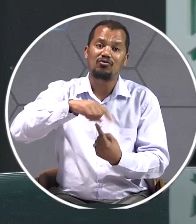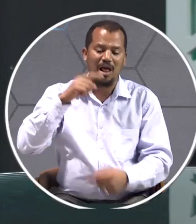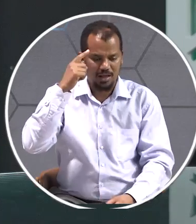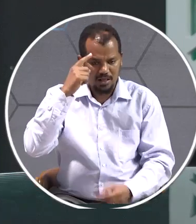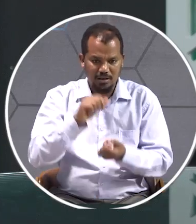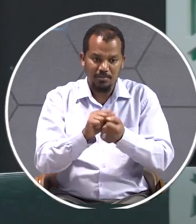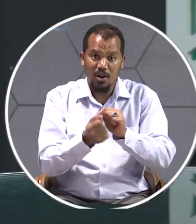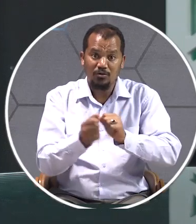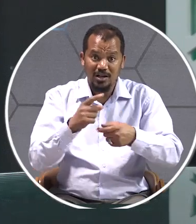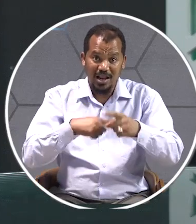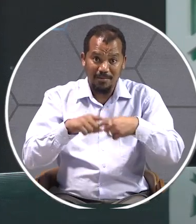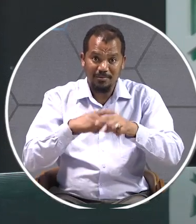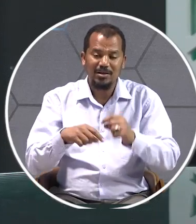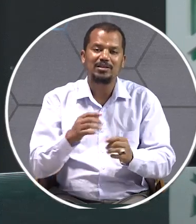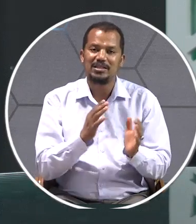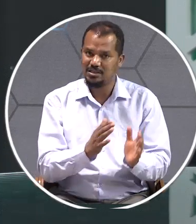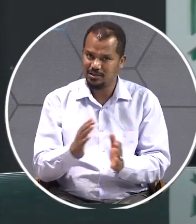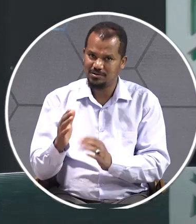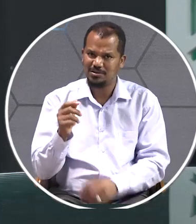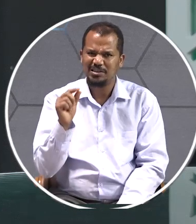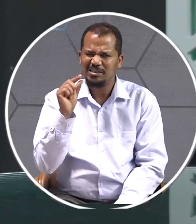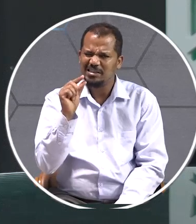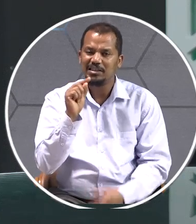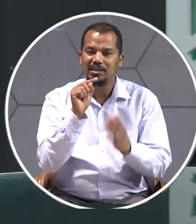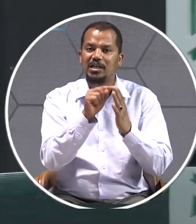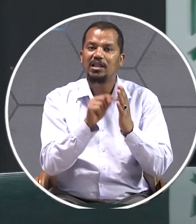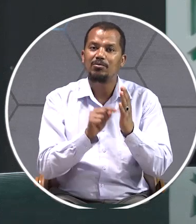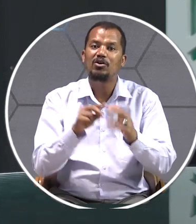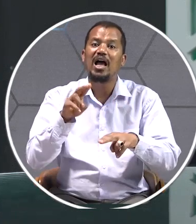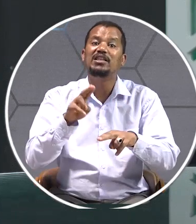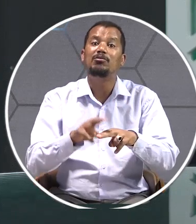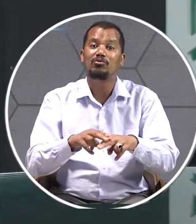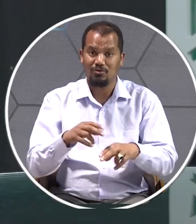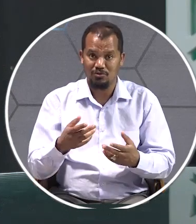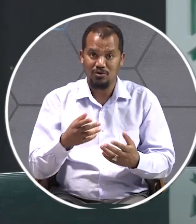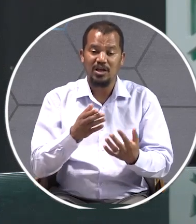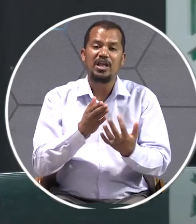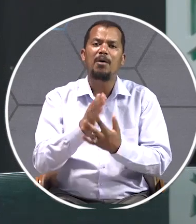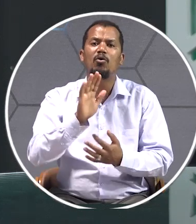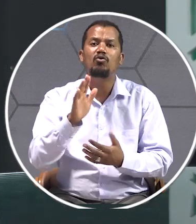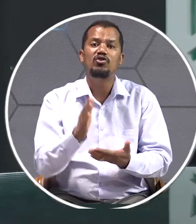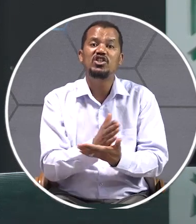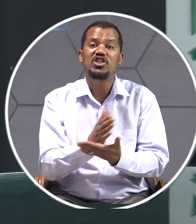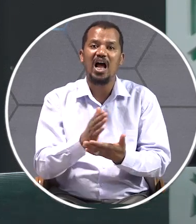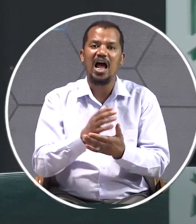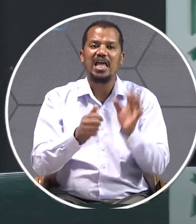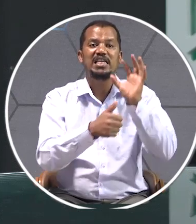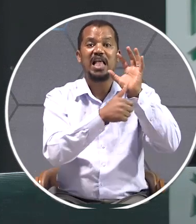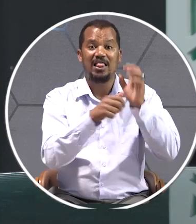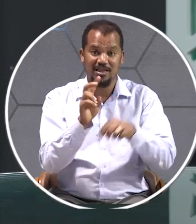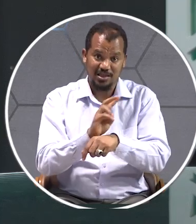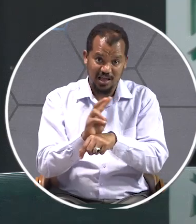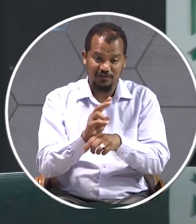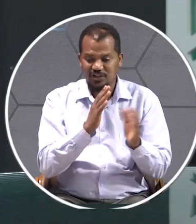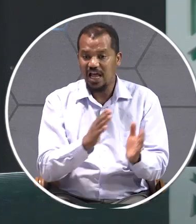ዙሪያ ላይ ያስተሳሰብ ለውጥ ለማምጣት የሚዘጋጅ ጥቂት ነጥቦችን አስቀምጦ የሚያልፍ የበኩሉን ድርሻ ኢሳት